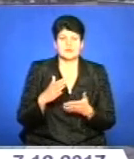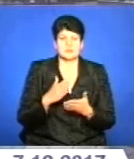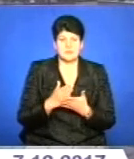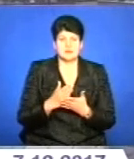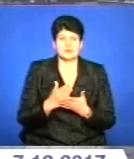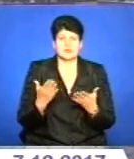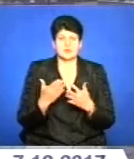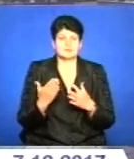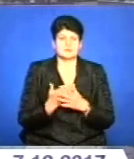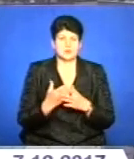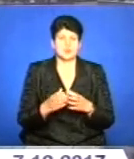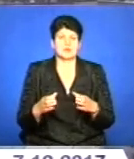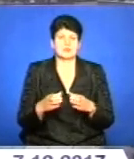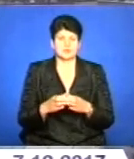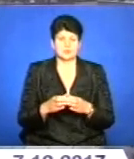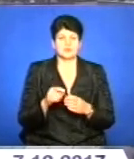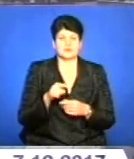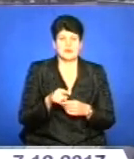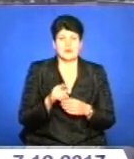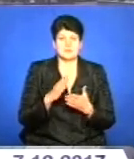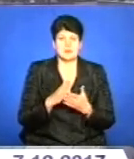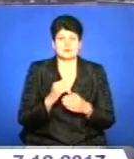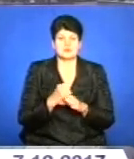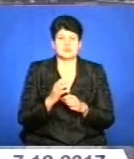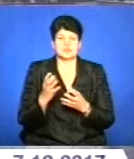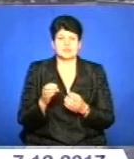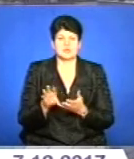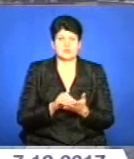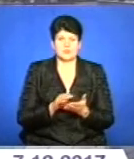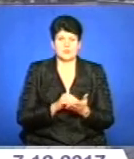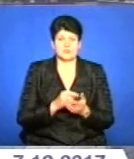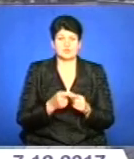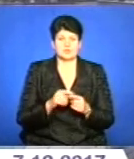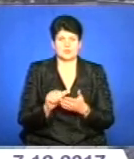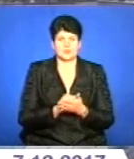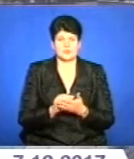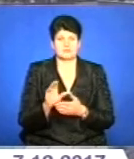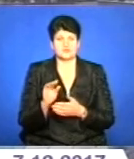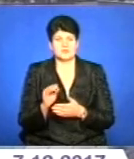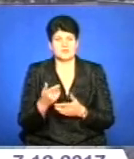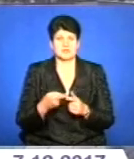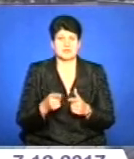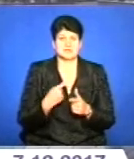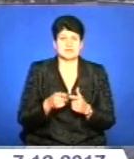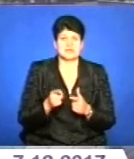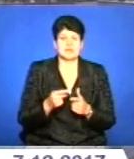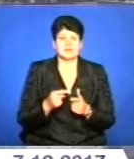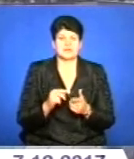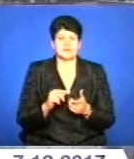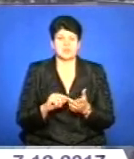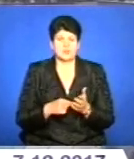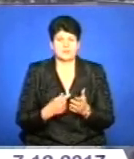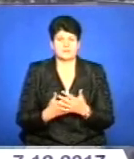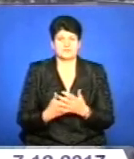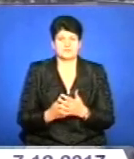якусь пільгову категорію, то вона має зробити ще ксерокопію цього документа, посвідчення це чи довідка